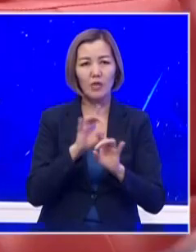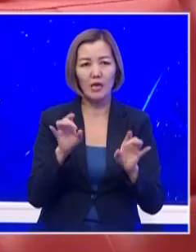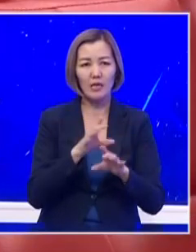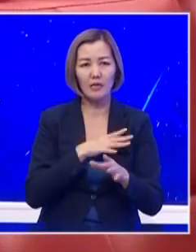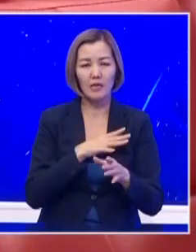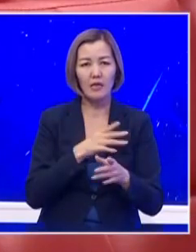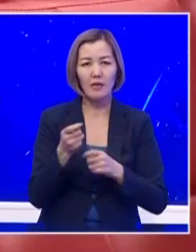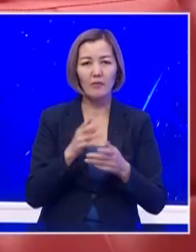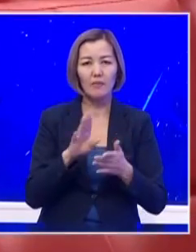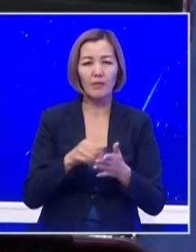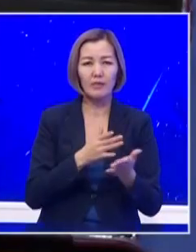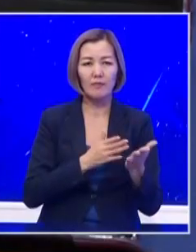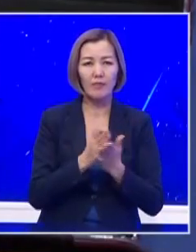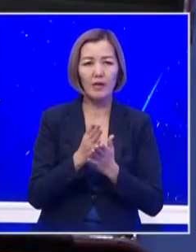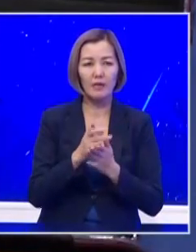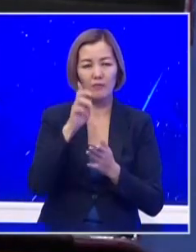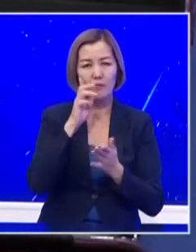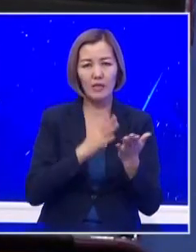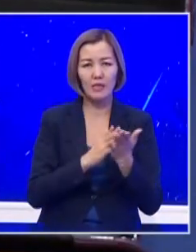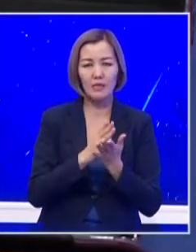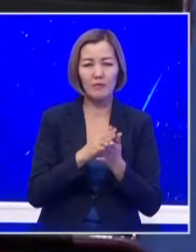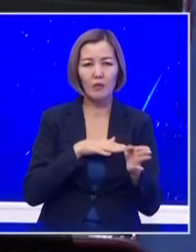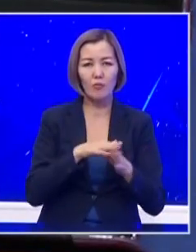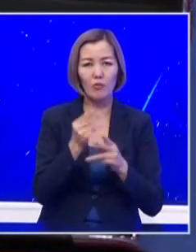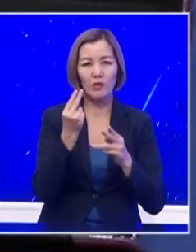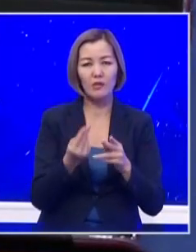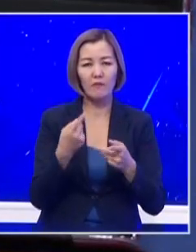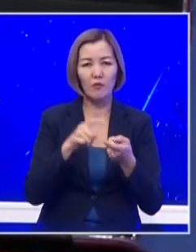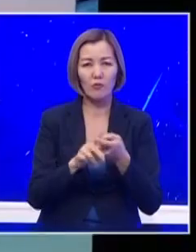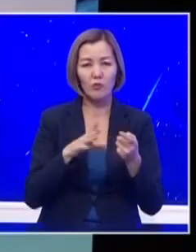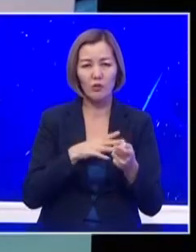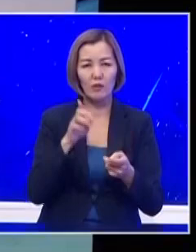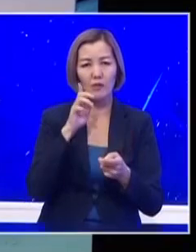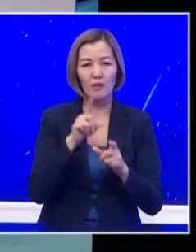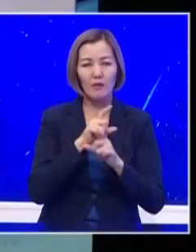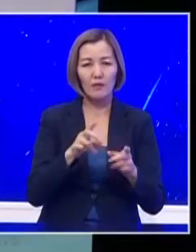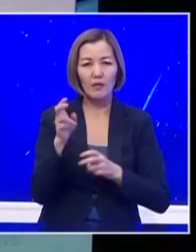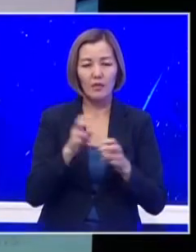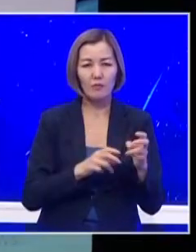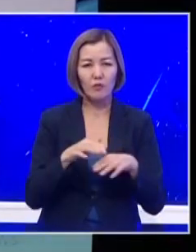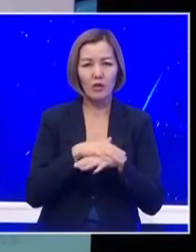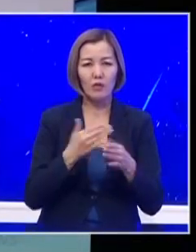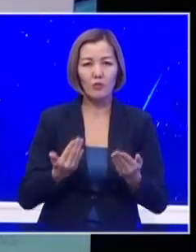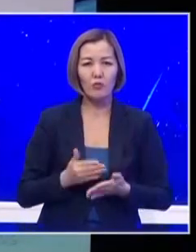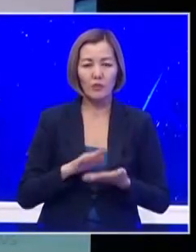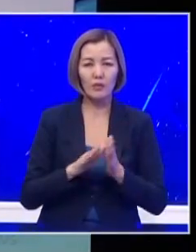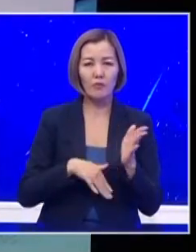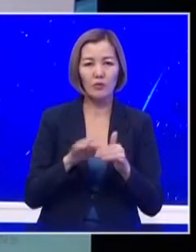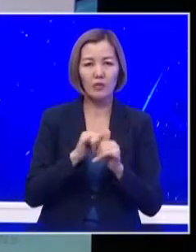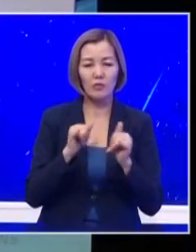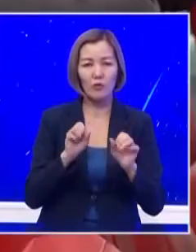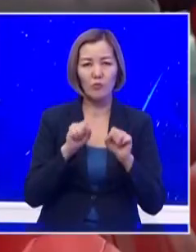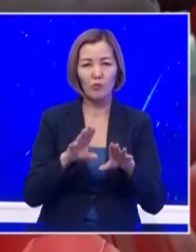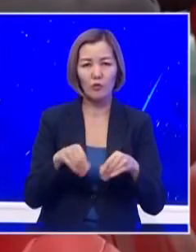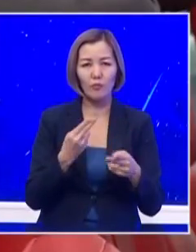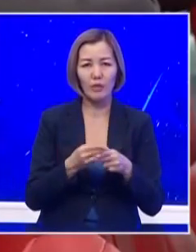Басқарманың негізгі бағыты мемлекеттік қызметтерді толық автоматтандыру. Бұл мемлекеттік мекемелер кәсіпорындар мен халықтың өмір сүру